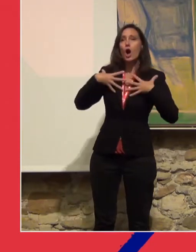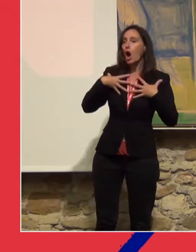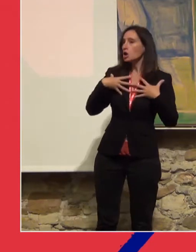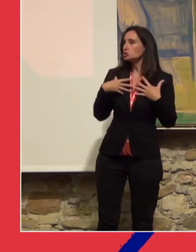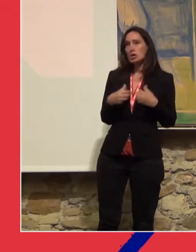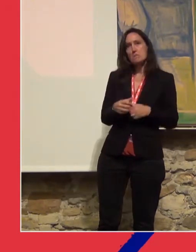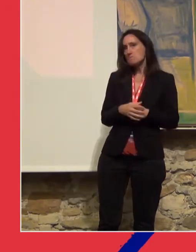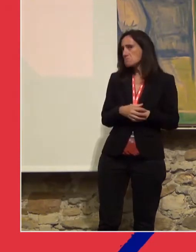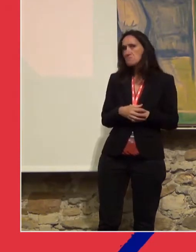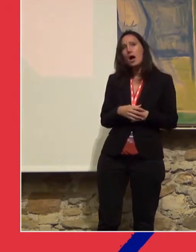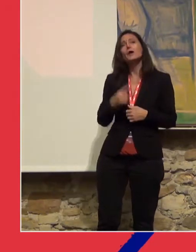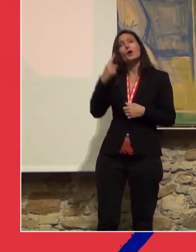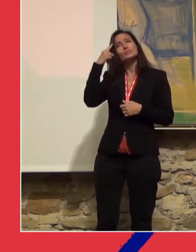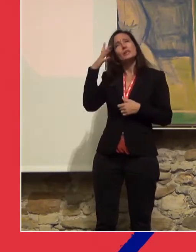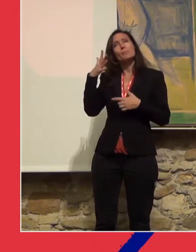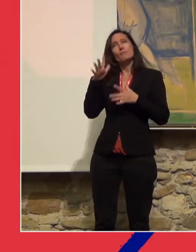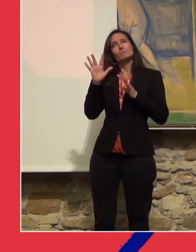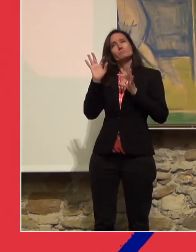andarmene, ma ero pronto.